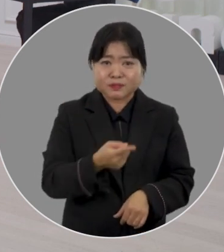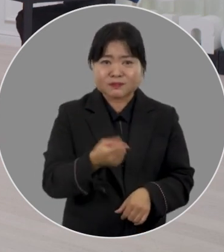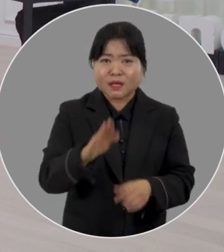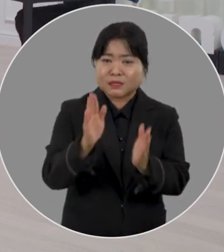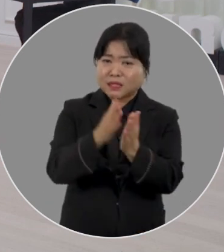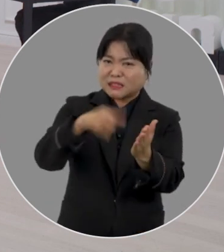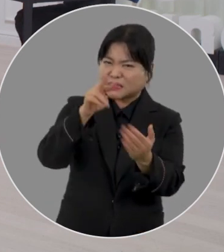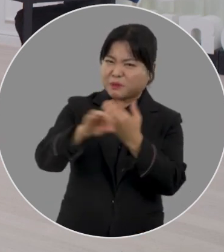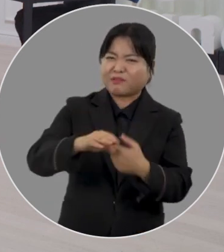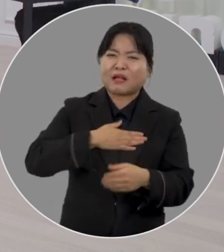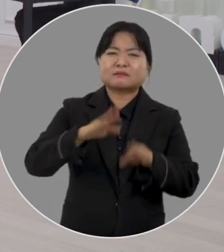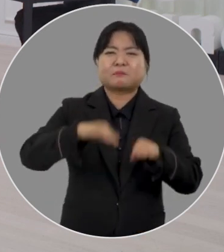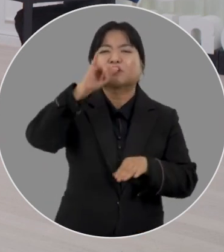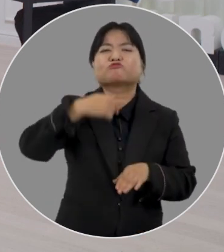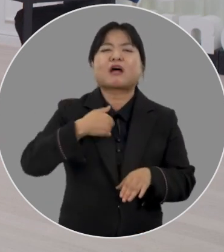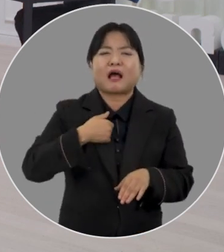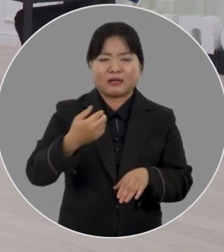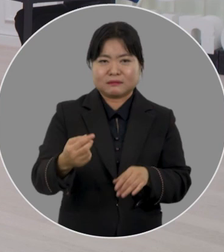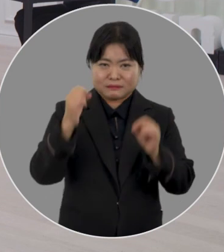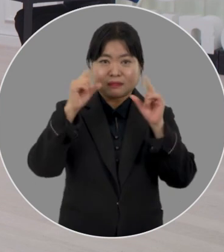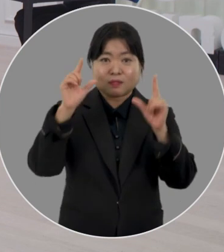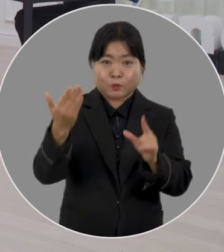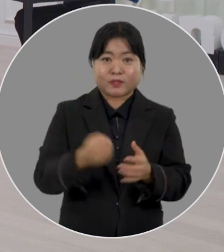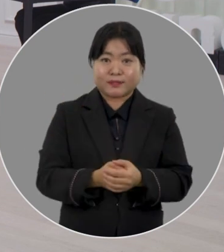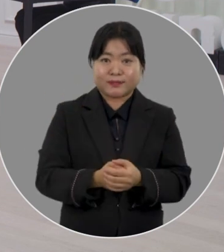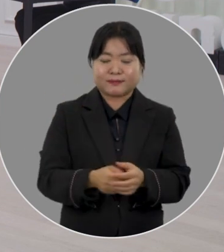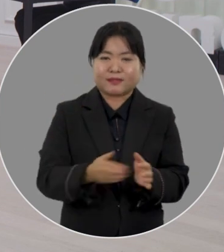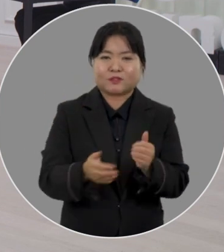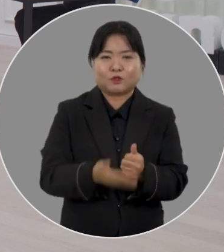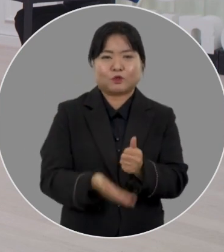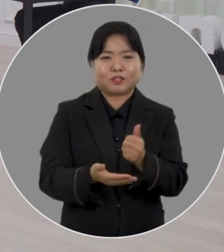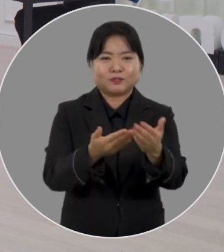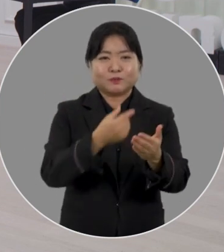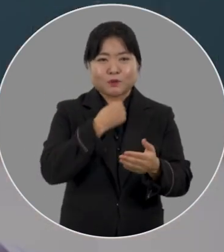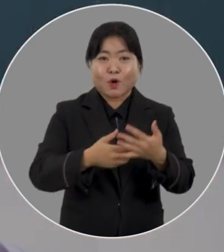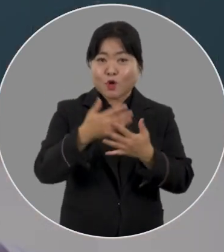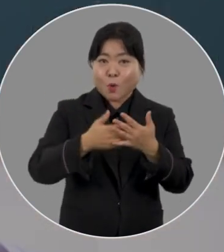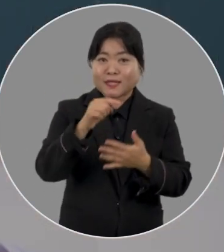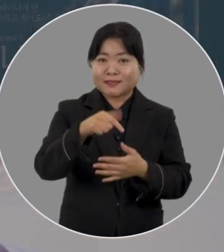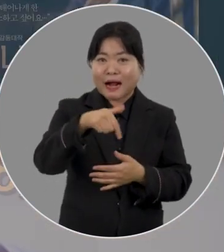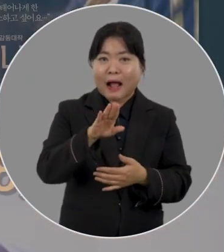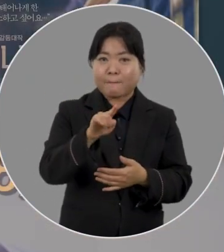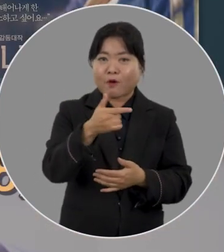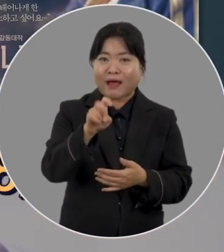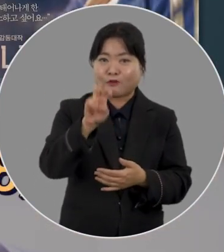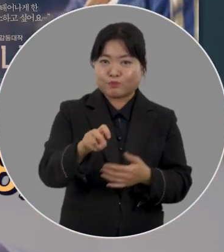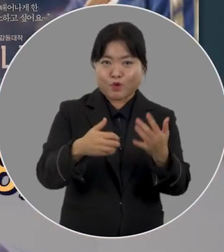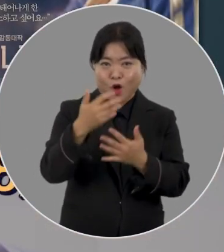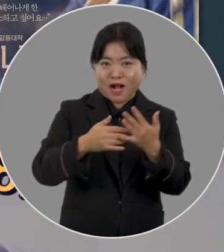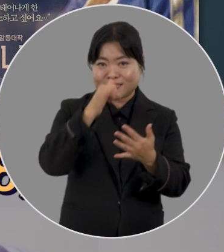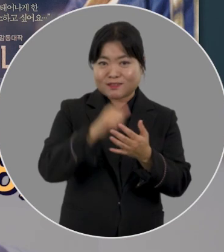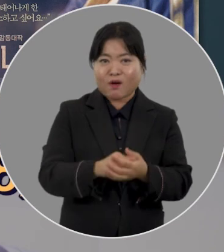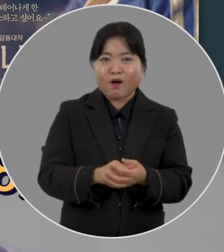하는 사람이구나라는 걸 깨닫게 되거든요. 그래서 추천을 드리고 싶고 영화는 저는 가버나움이라는 영화가